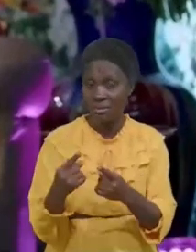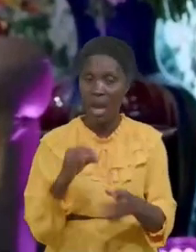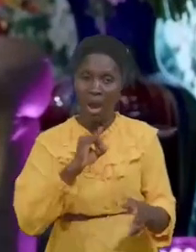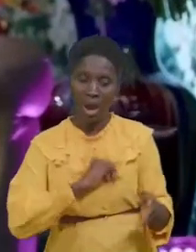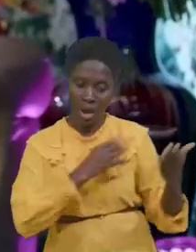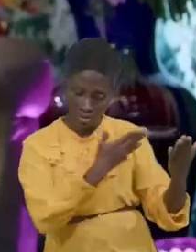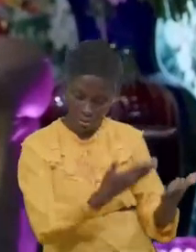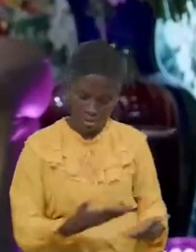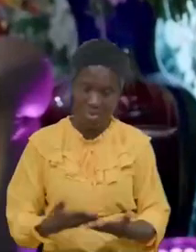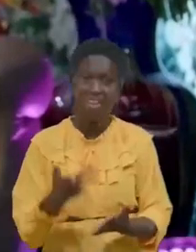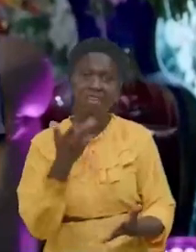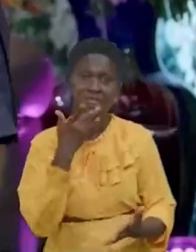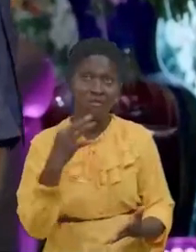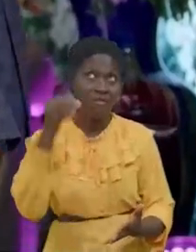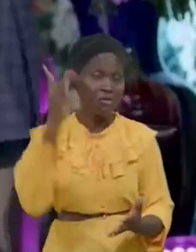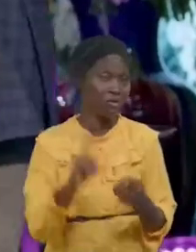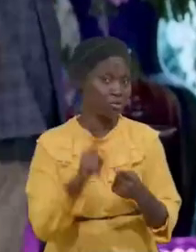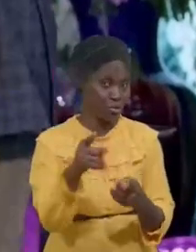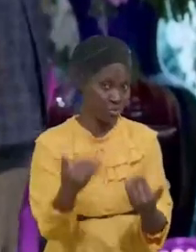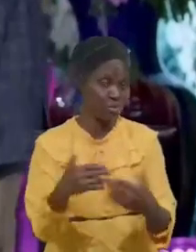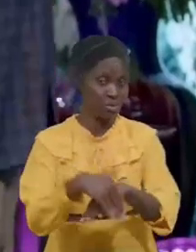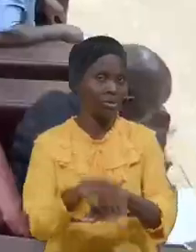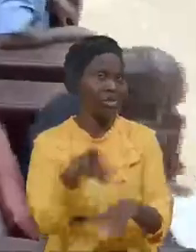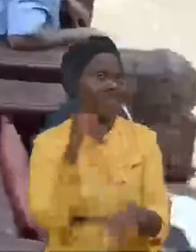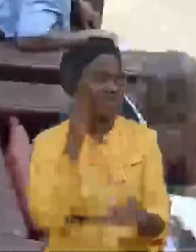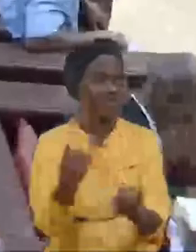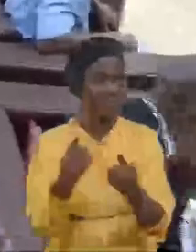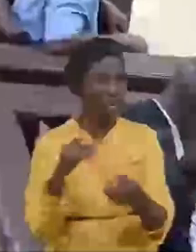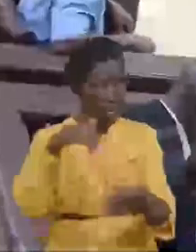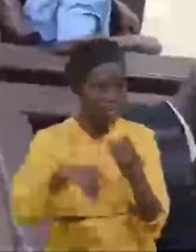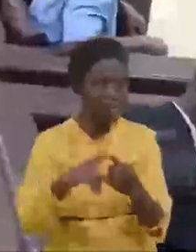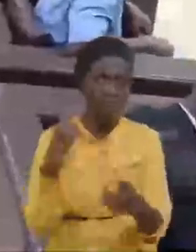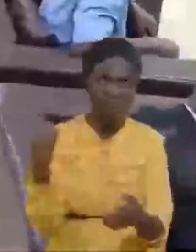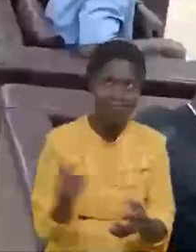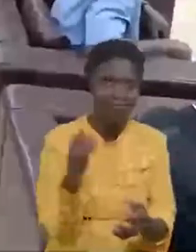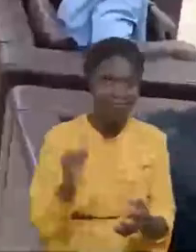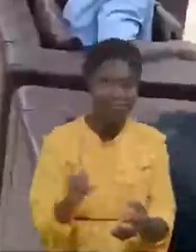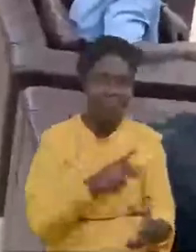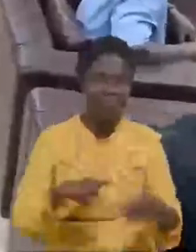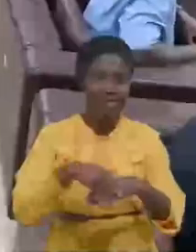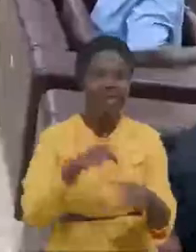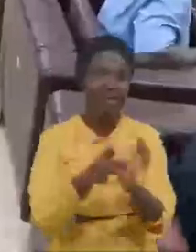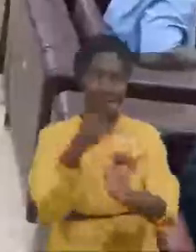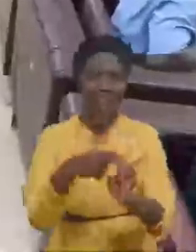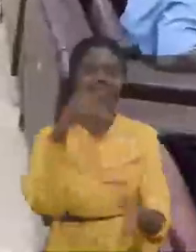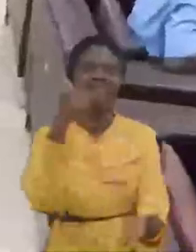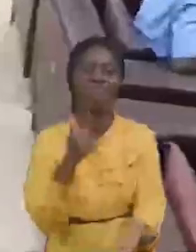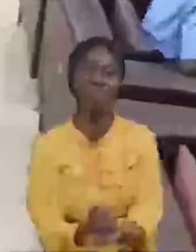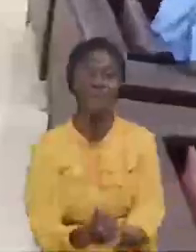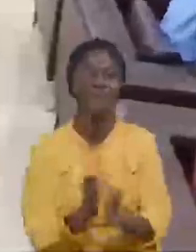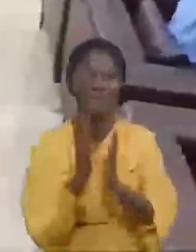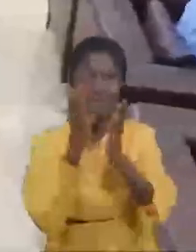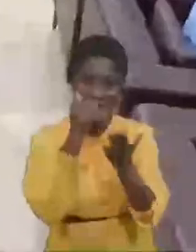vous présente la faveur de Dieu ce soir. Vous allez venir au royaume éternel ce soir.